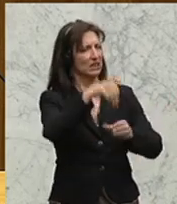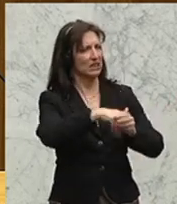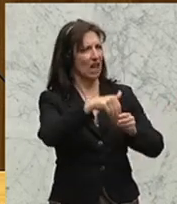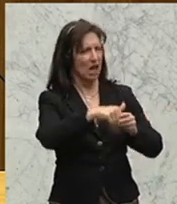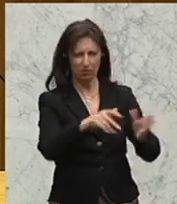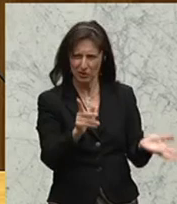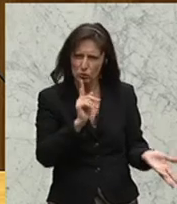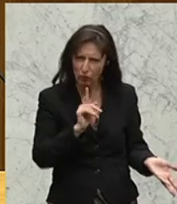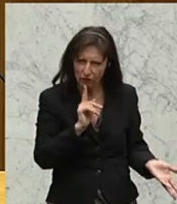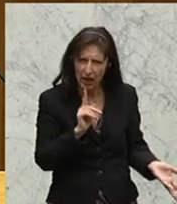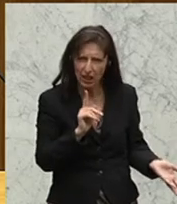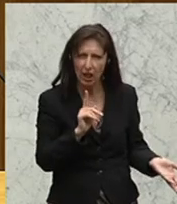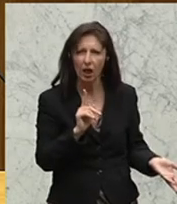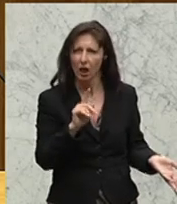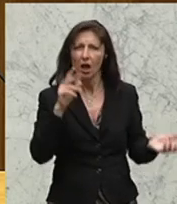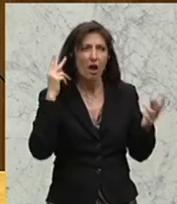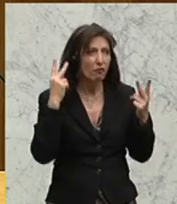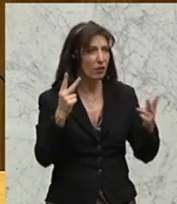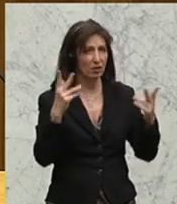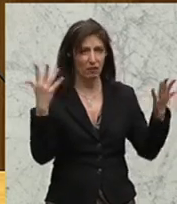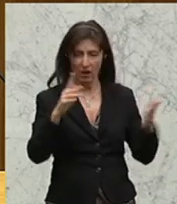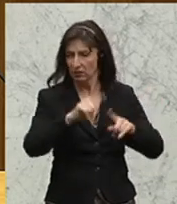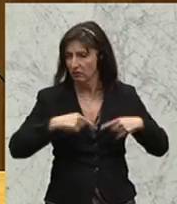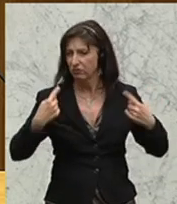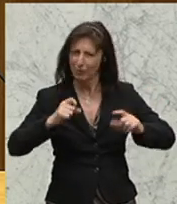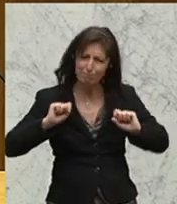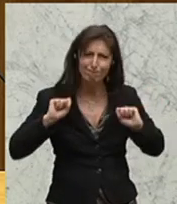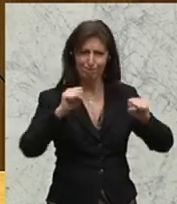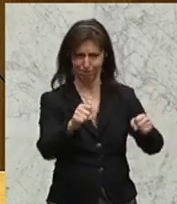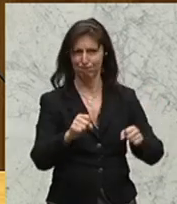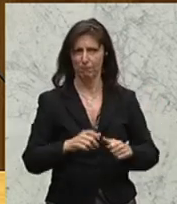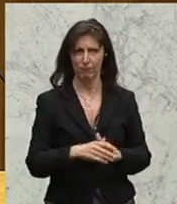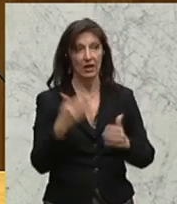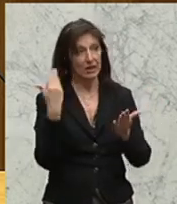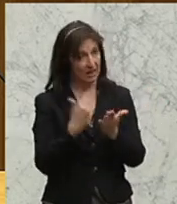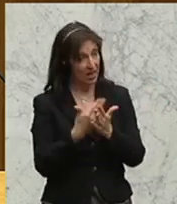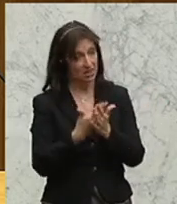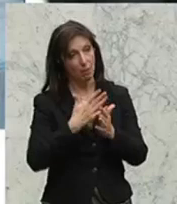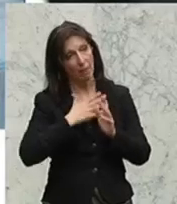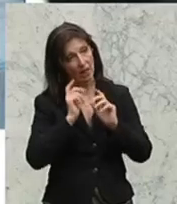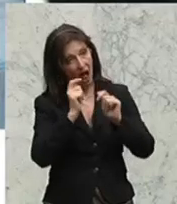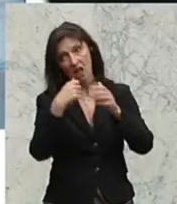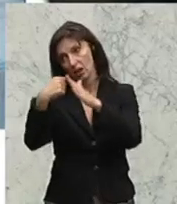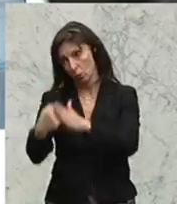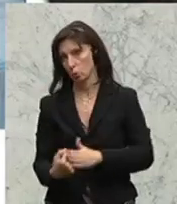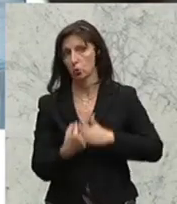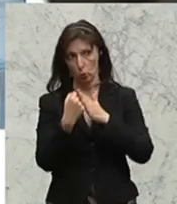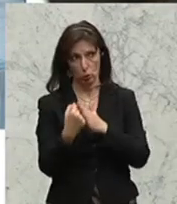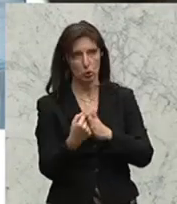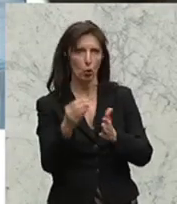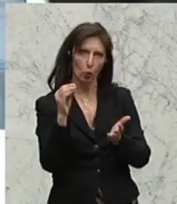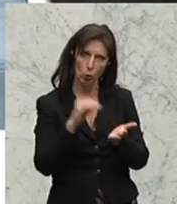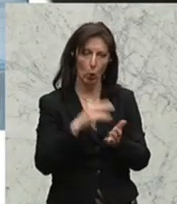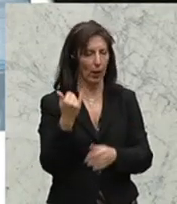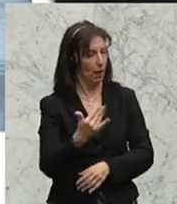die Frage ist, handeln wir herinnen oder nicht? Und deswegen ersuche ich noch einmal um Unterstützung meiner Anträge und bin nach wie vor der